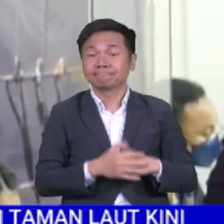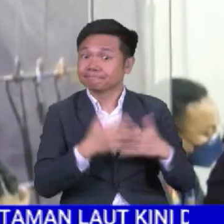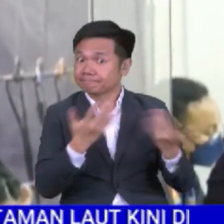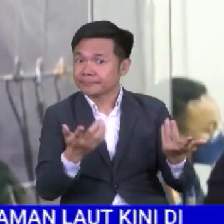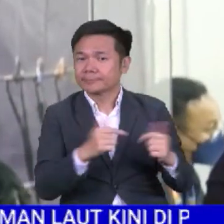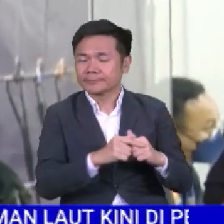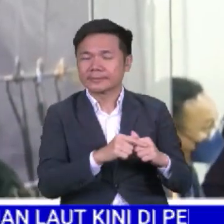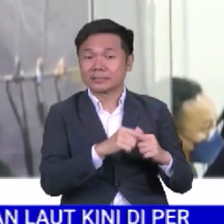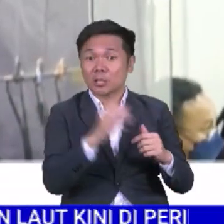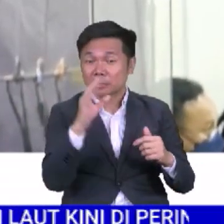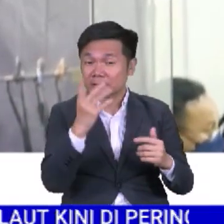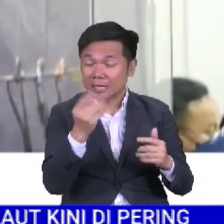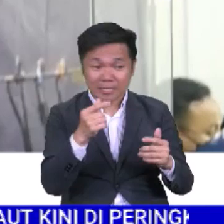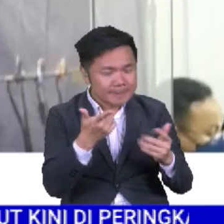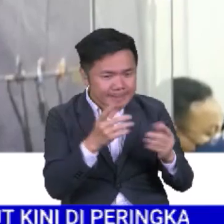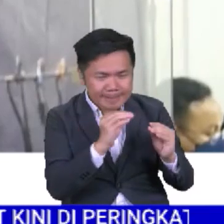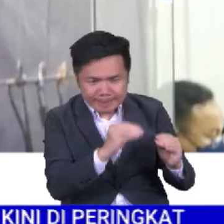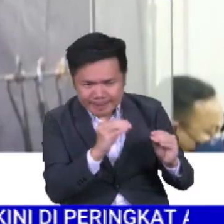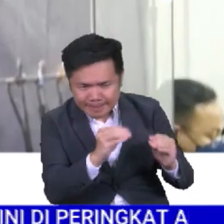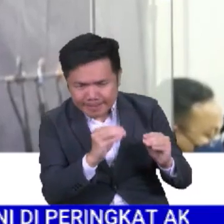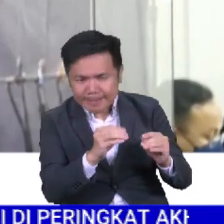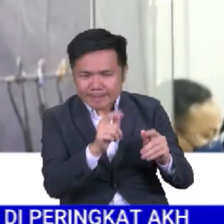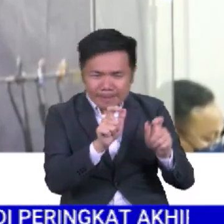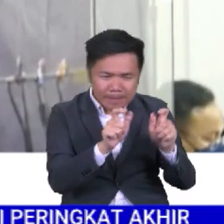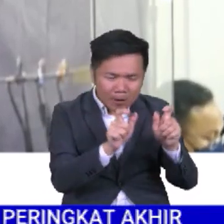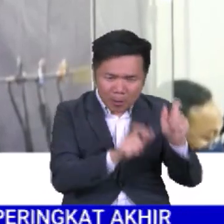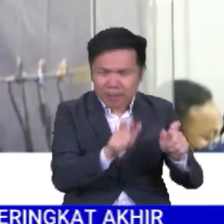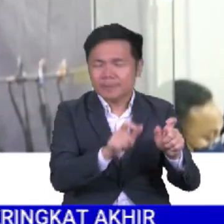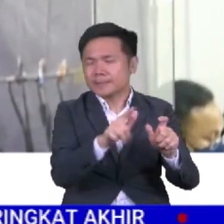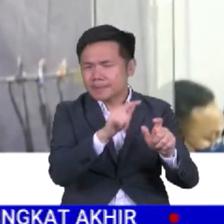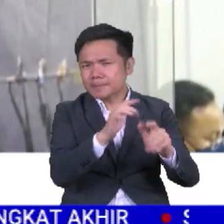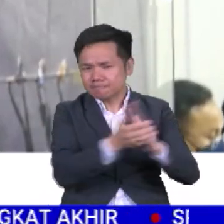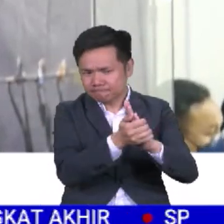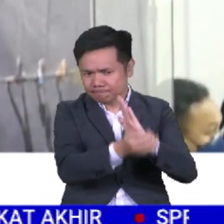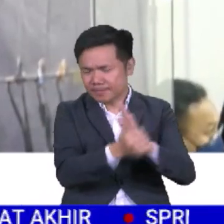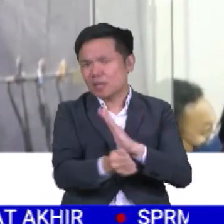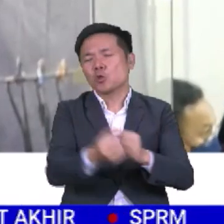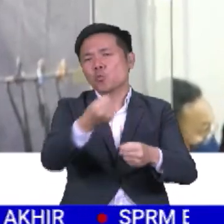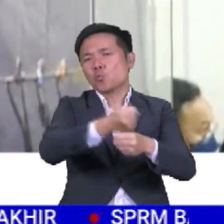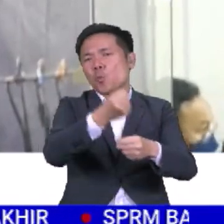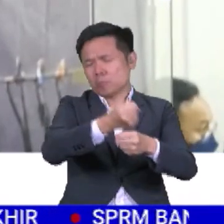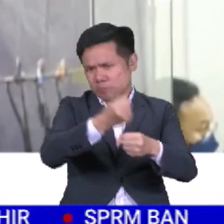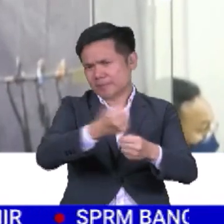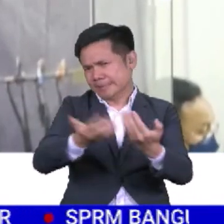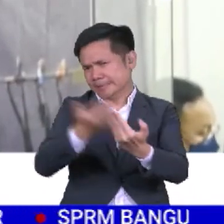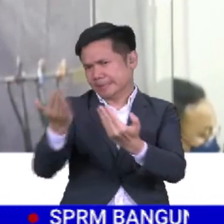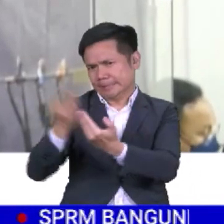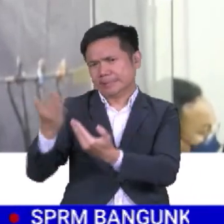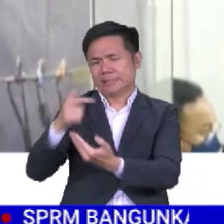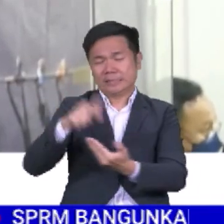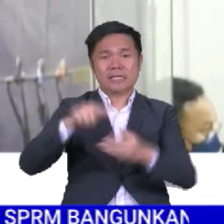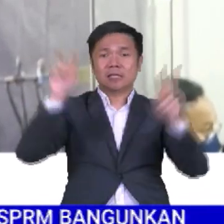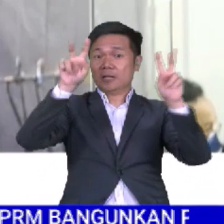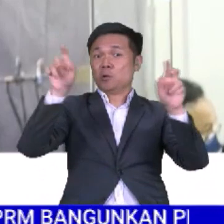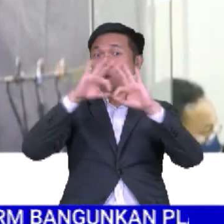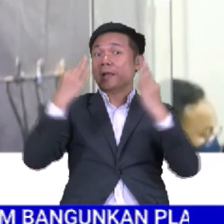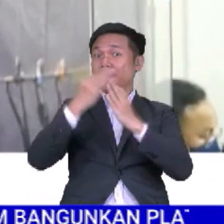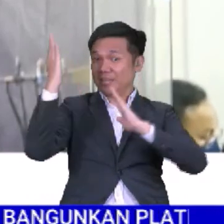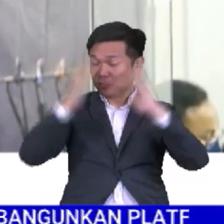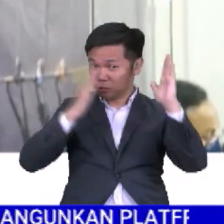keboleh penggajian ataupun employability untuk calon-calon, sebab untuk mengikut aspirasi keluarga Malaysia